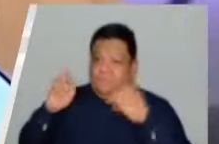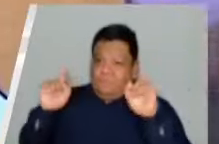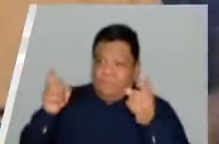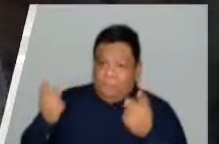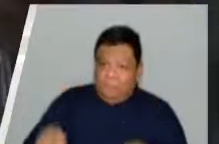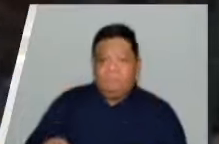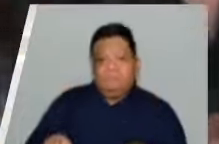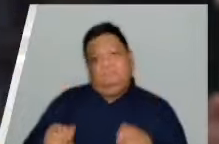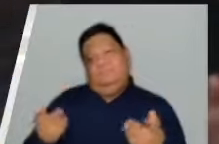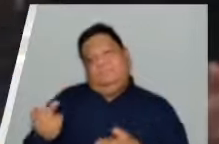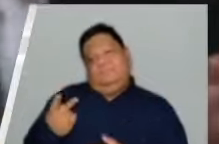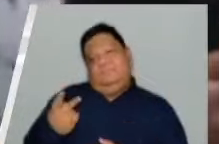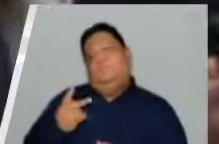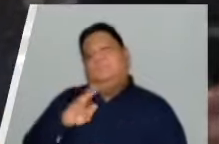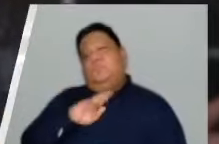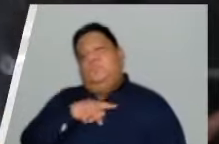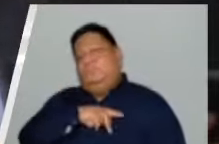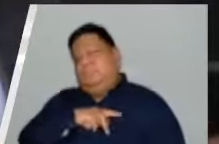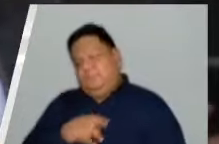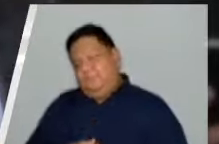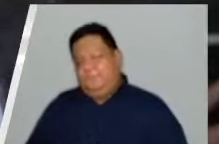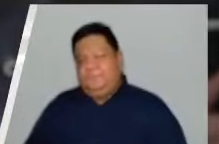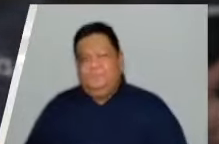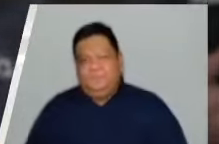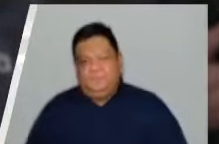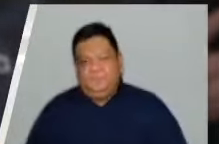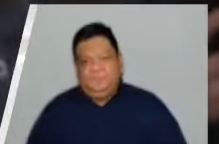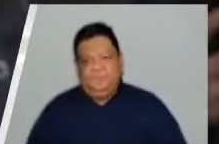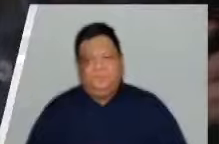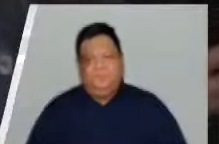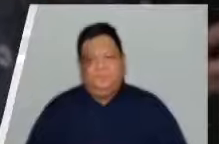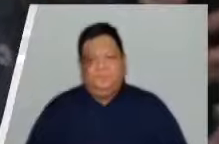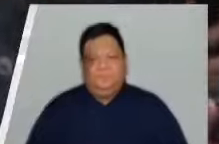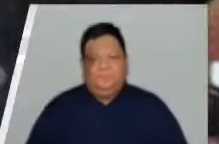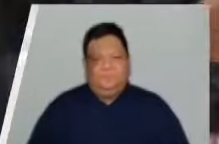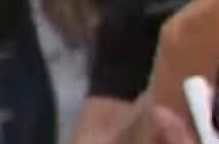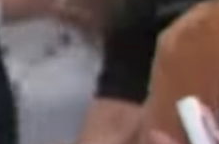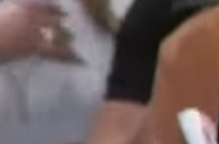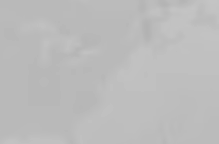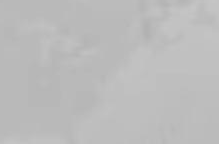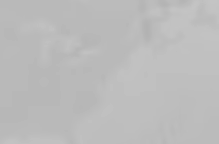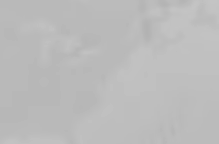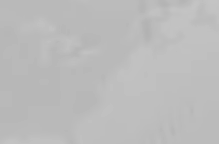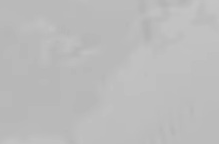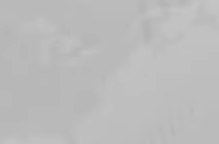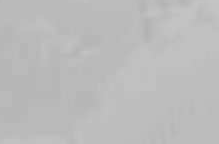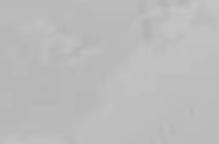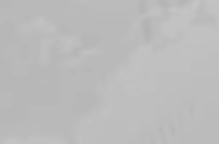Aubrey Carampel, updated sa Showbiz Happenings.